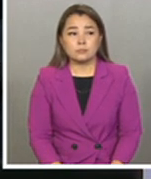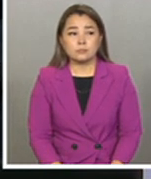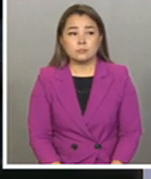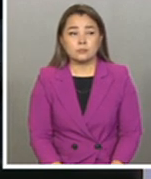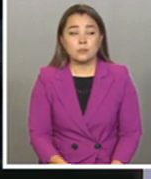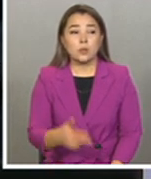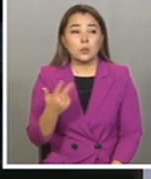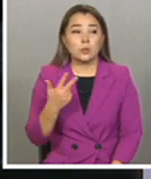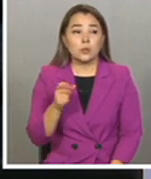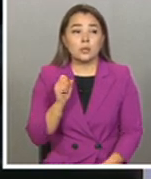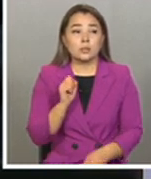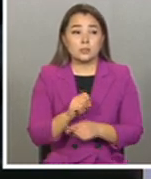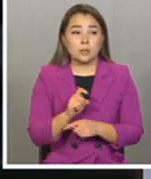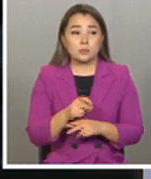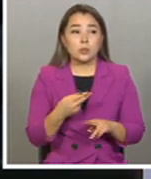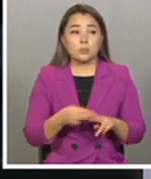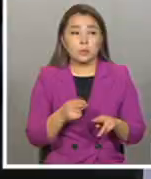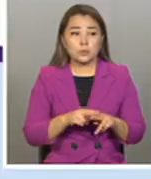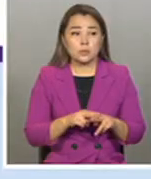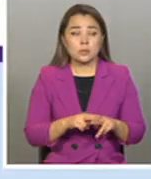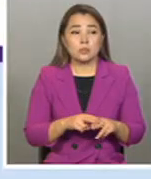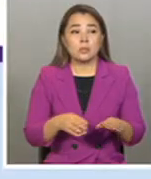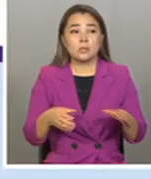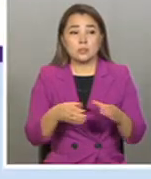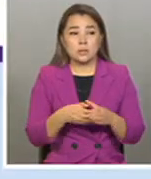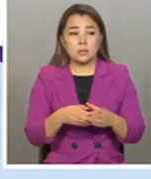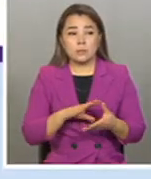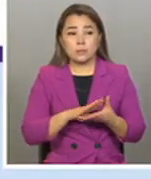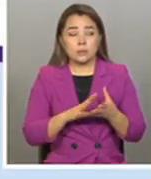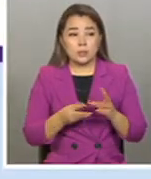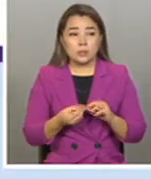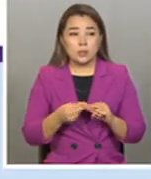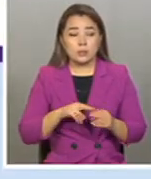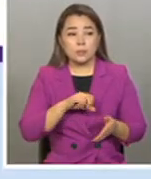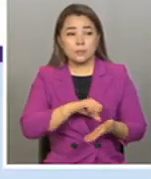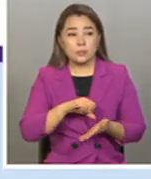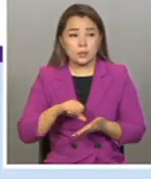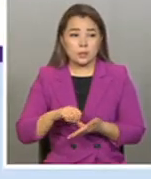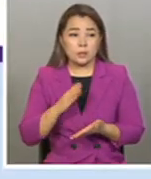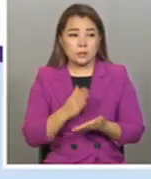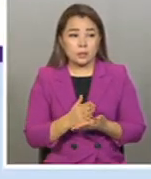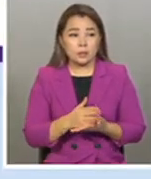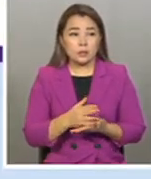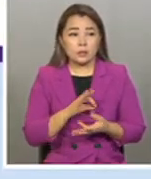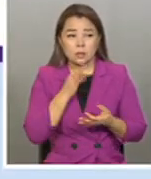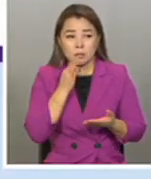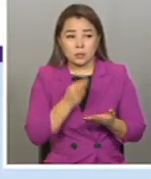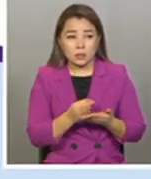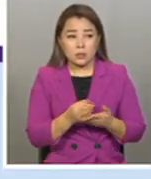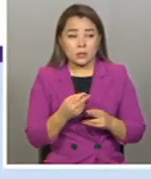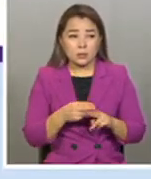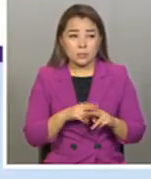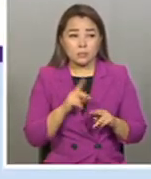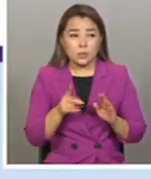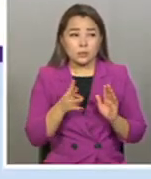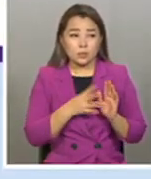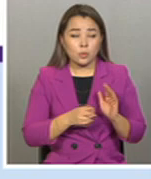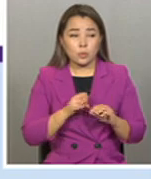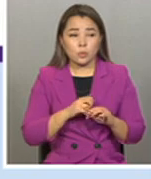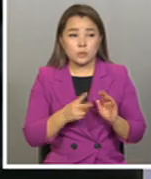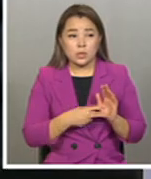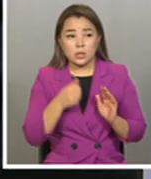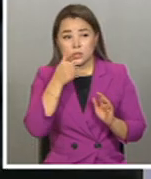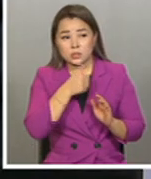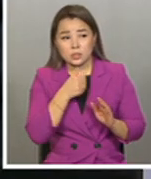Үшінші тапсырма бұл кеңес билігіне қатысты болып отыр. Яғни 1917